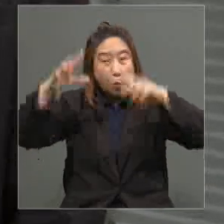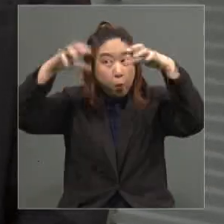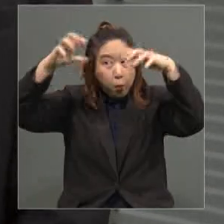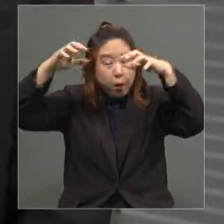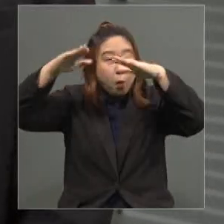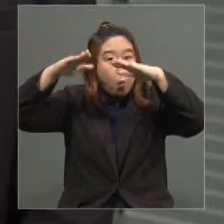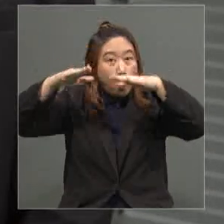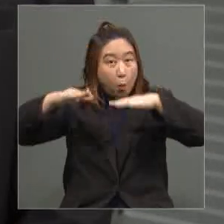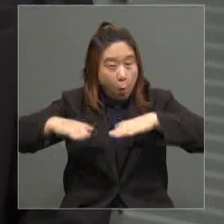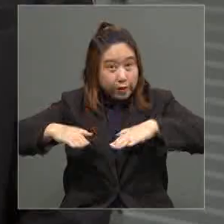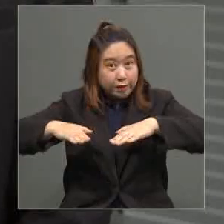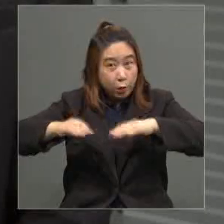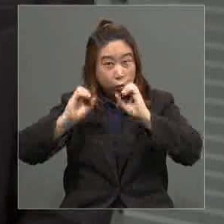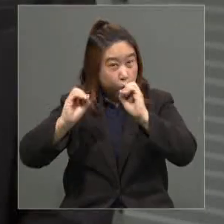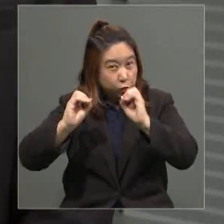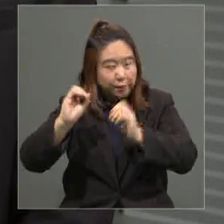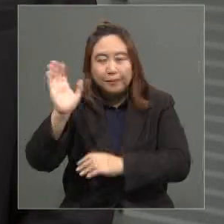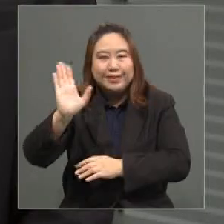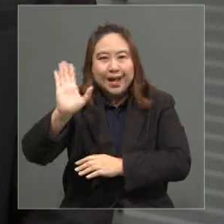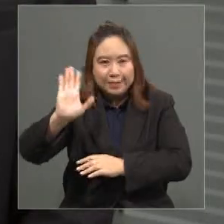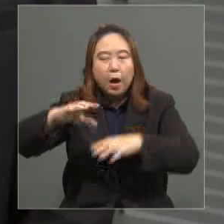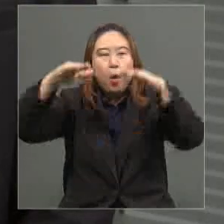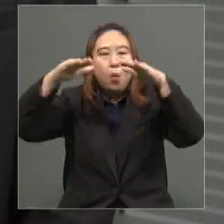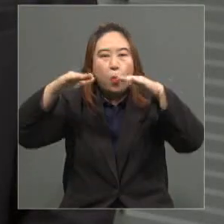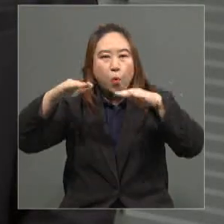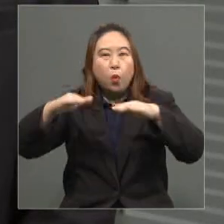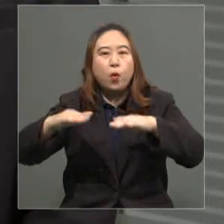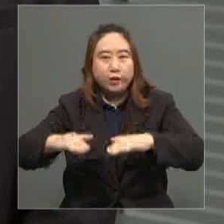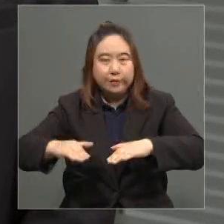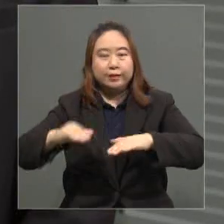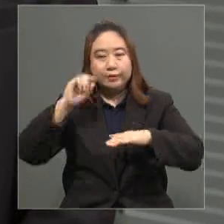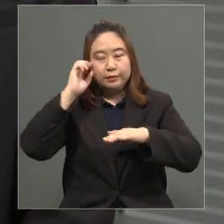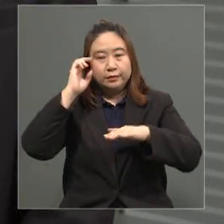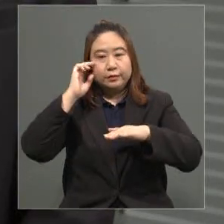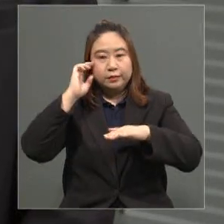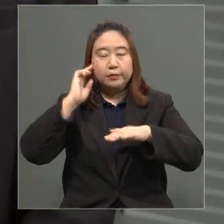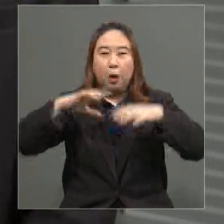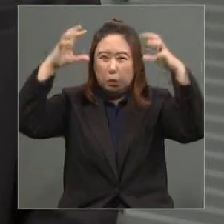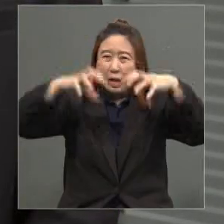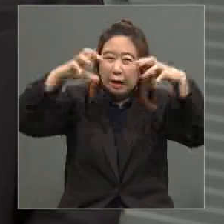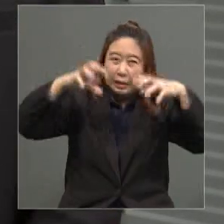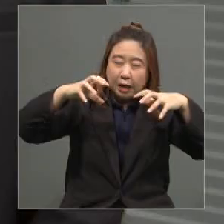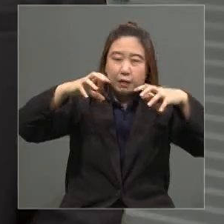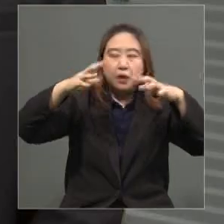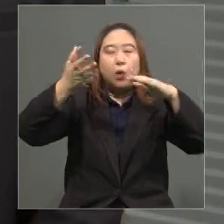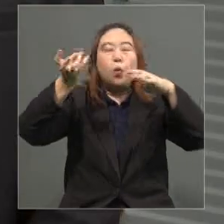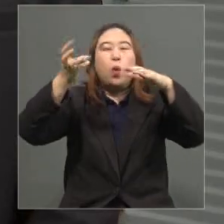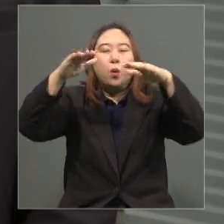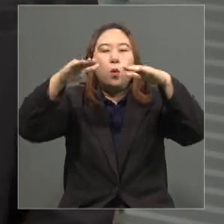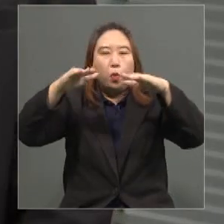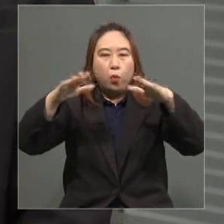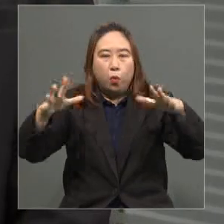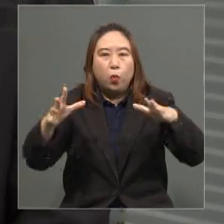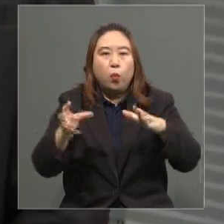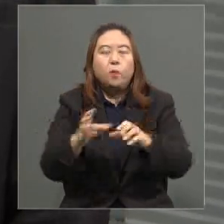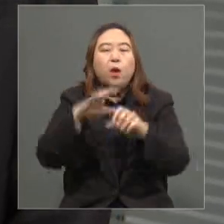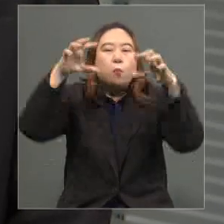ามไมมฝนปริมาณหรอการข facilitate หรือฝนตบหนักผืนหักมากจะลดผื้นที่ลงหร